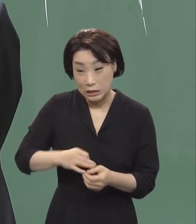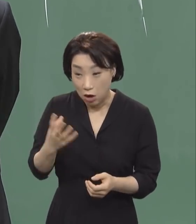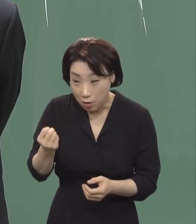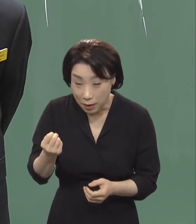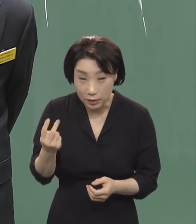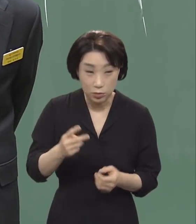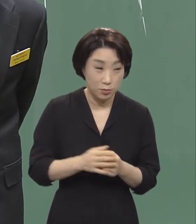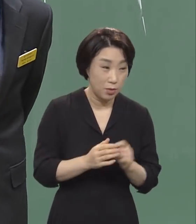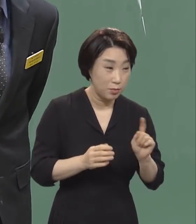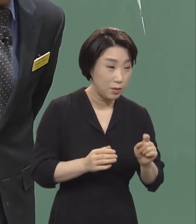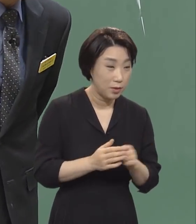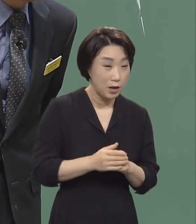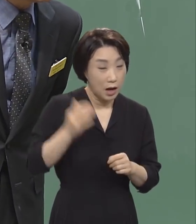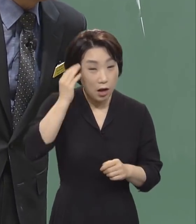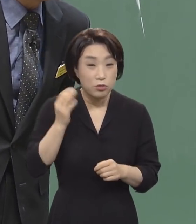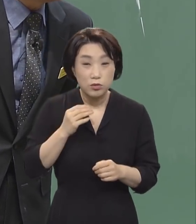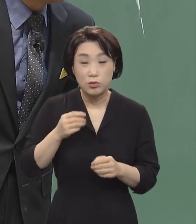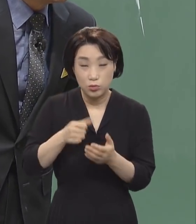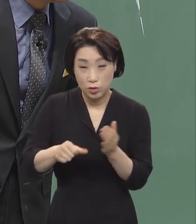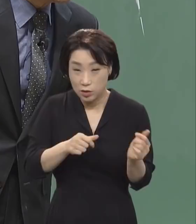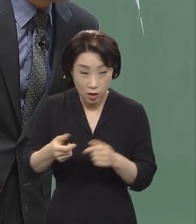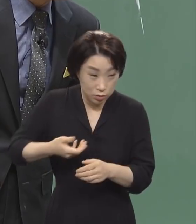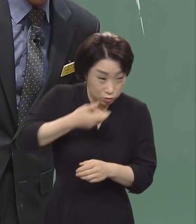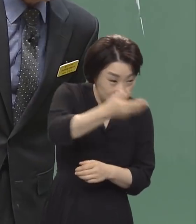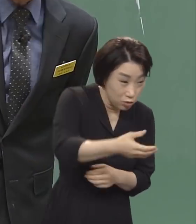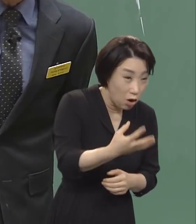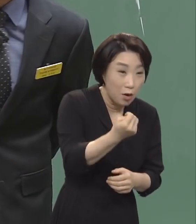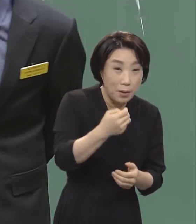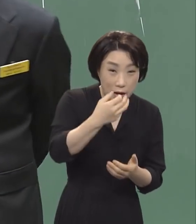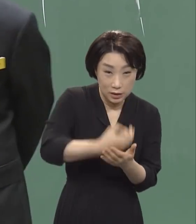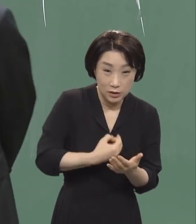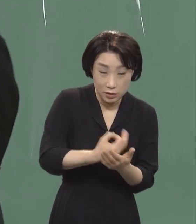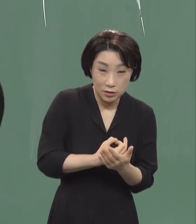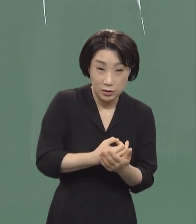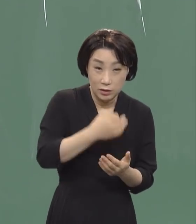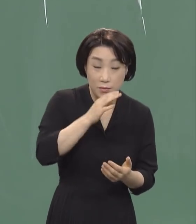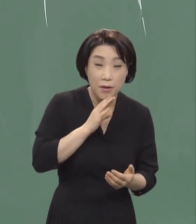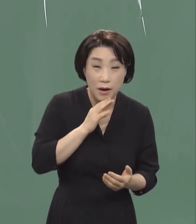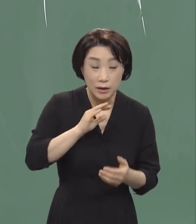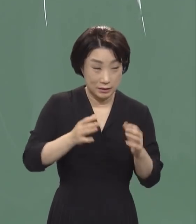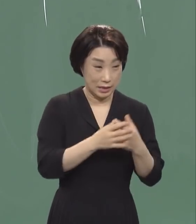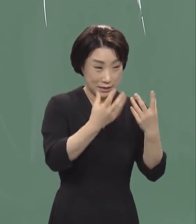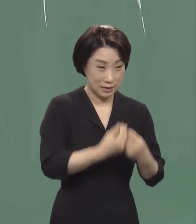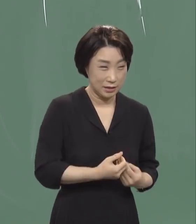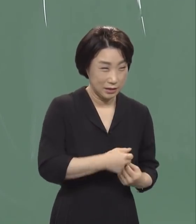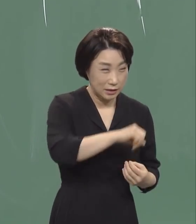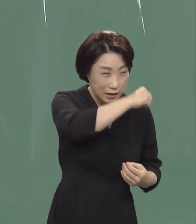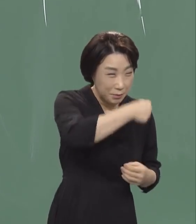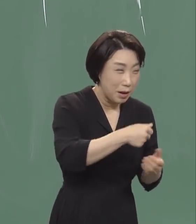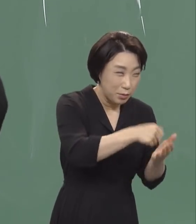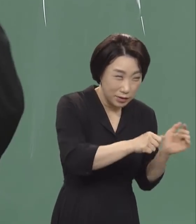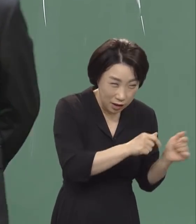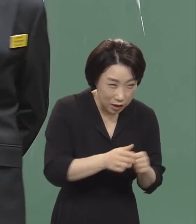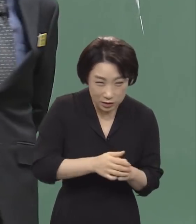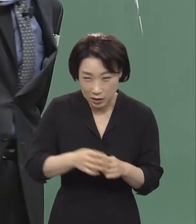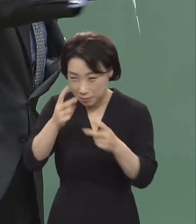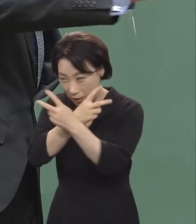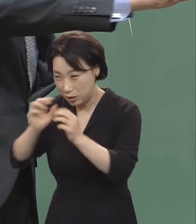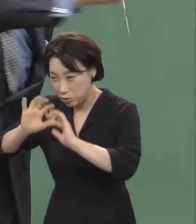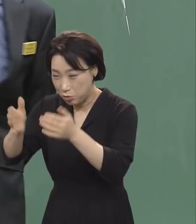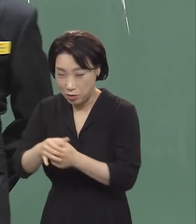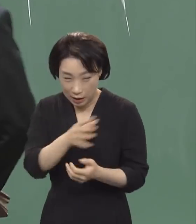어떤 것은 우리나라 물건을 팔면 얼마 남고 예를 들어서 대만 물건을 멕시코 다 팔면 어느 정도 남고 돈이